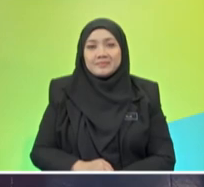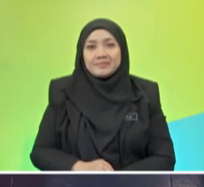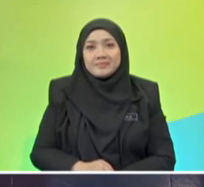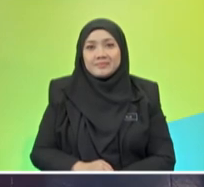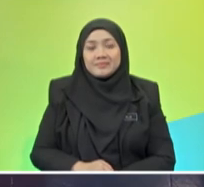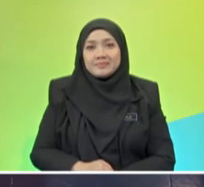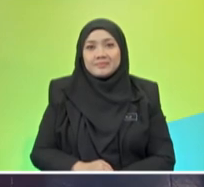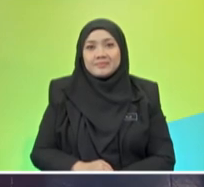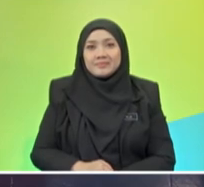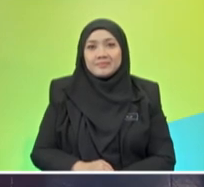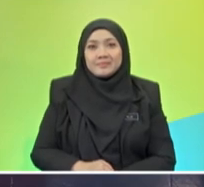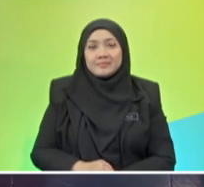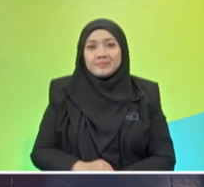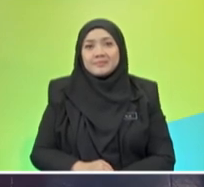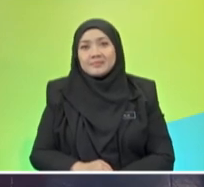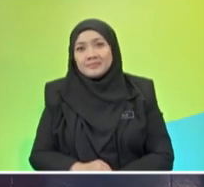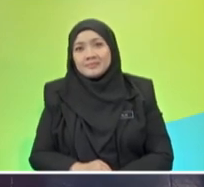dan menurun.